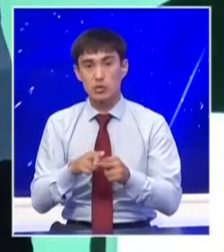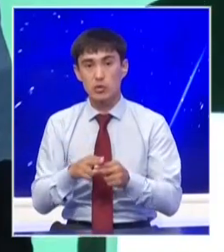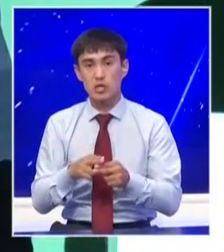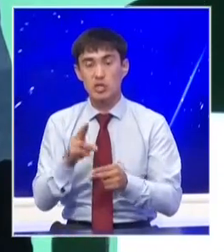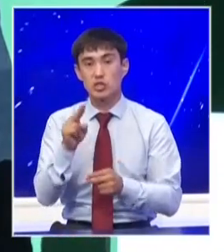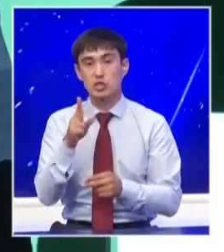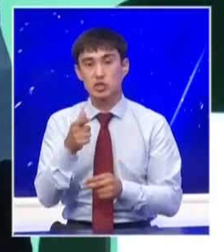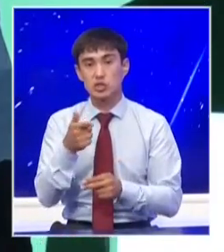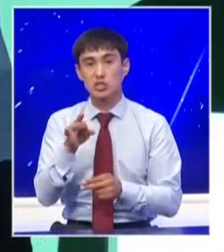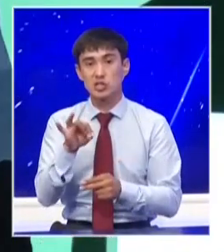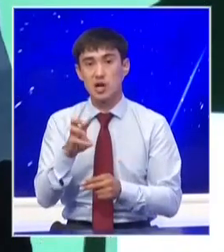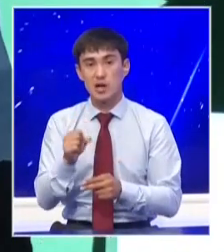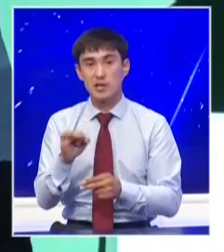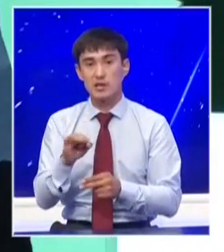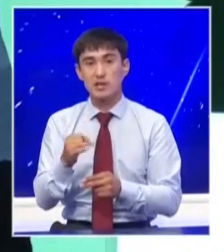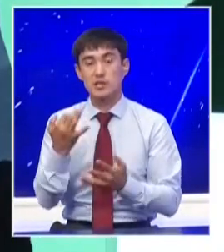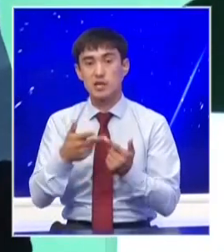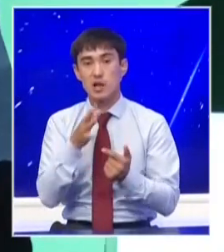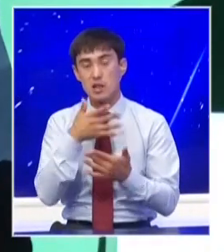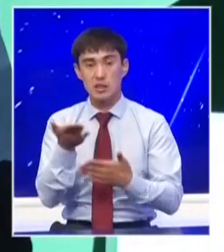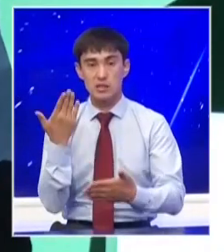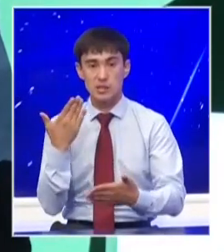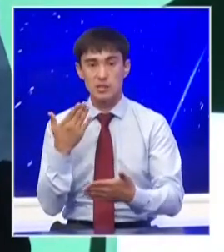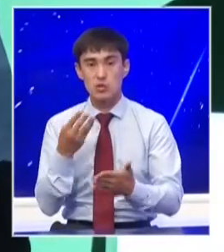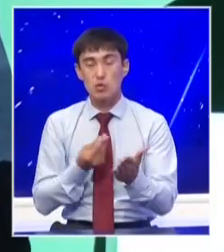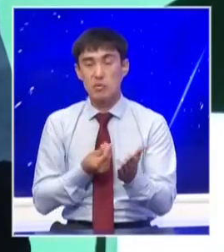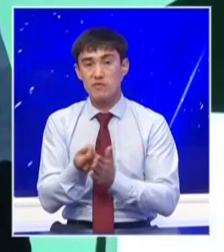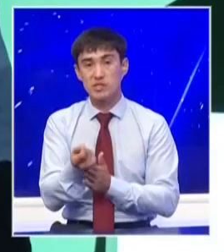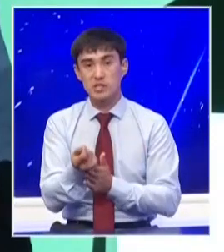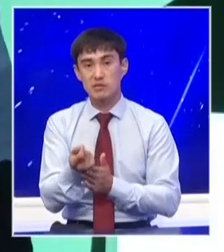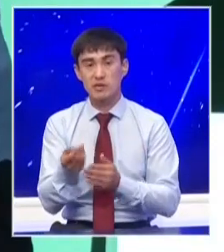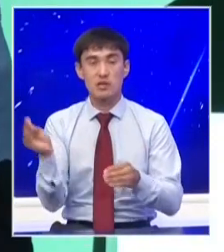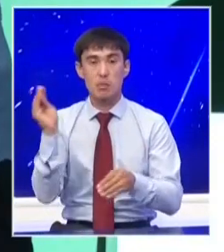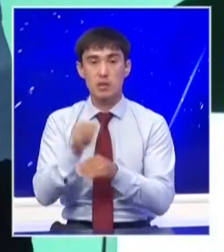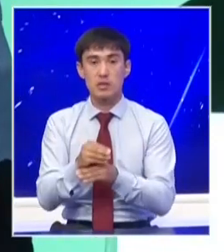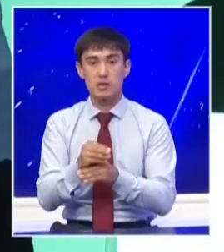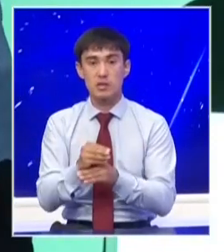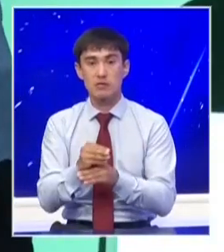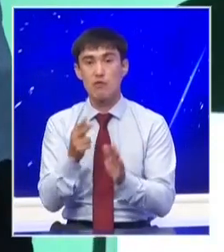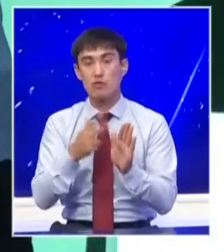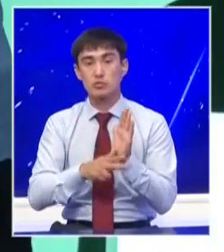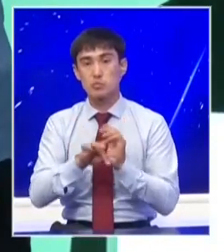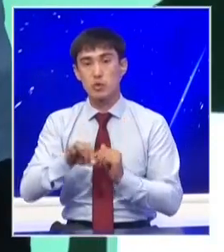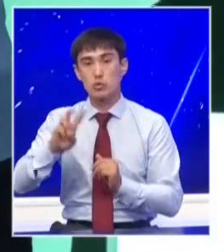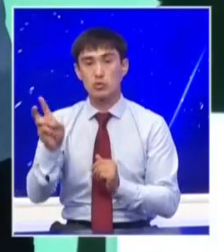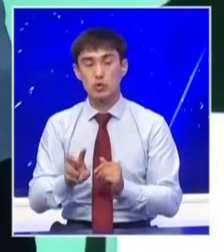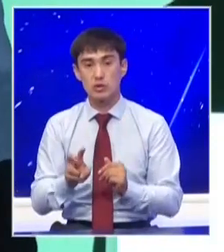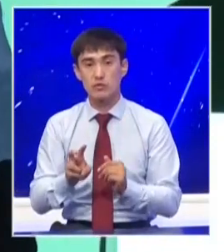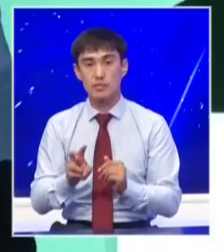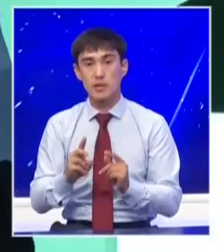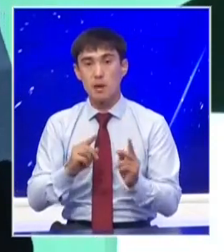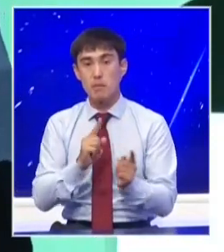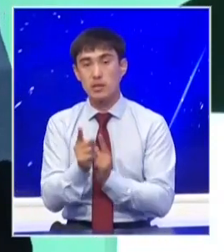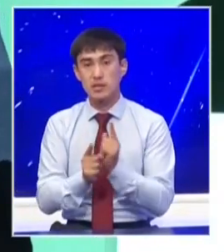GTI несколько лет назад, о том, чтобы инвестировать дополнительно 80 миллионов долларов на